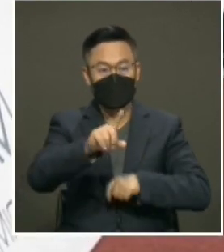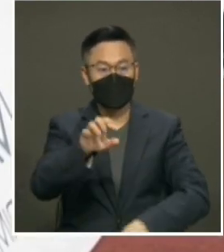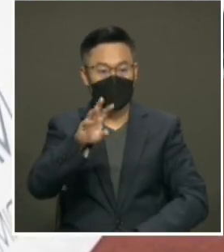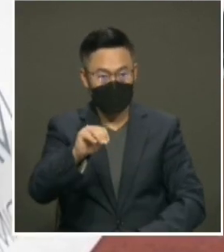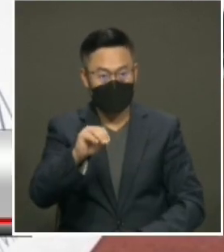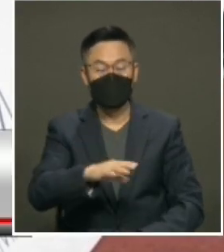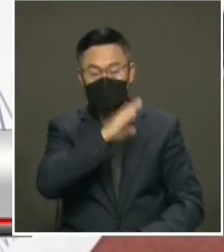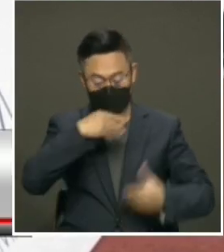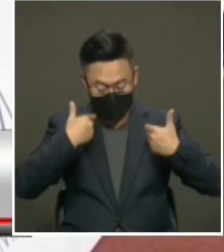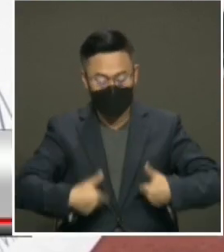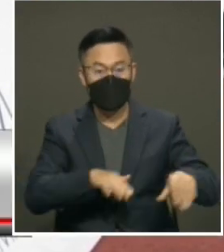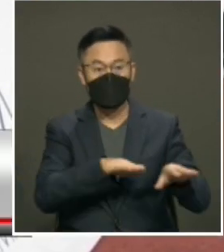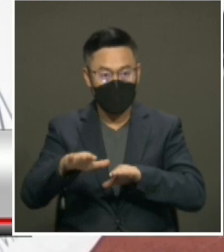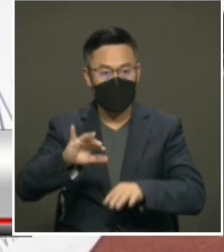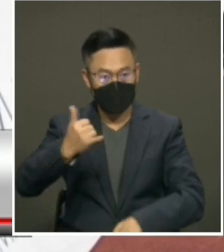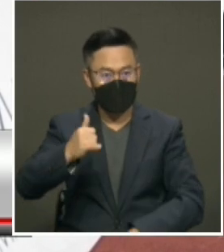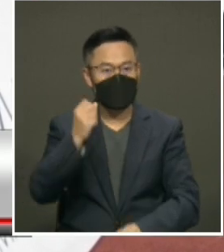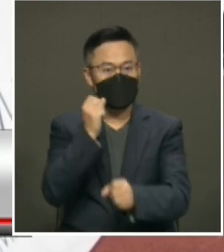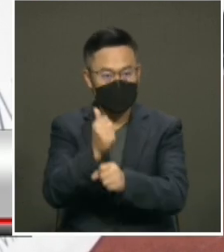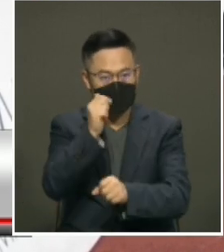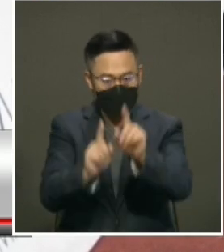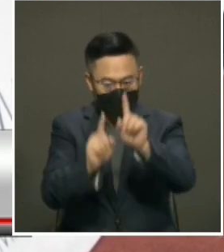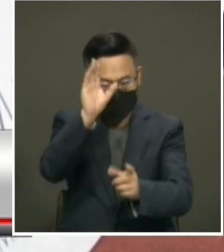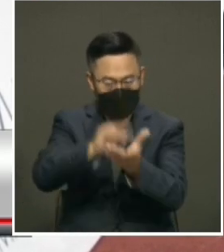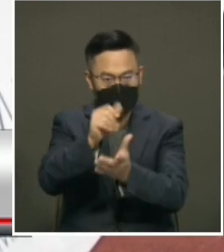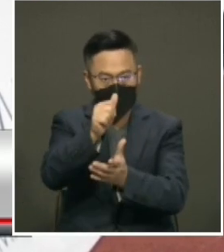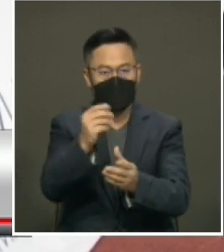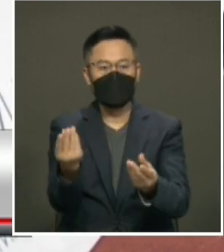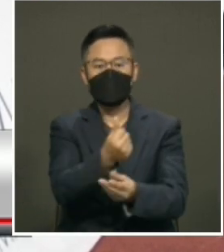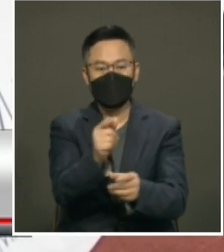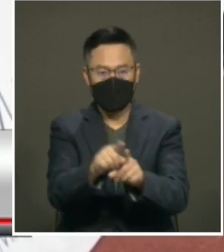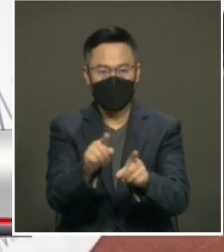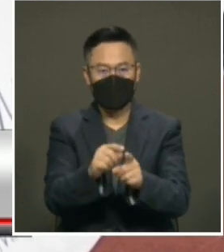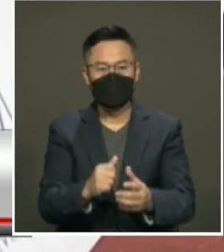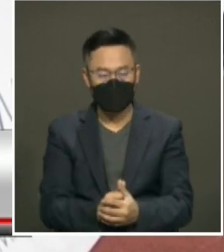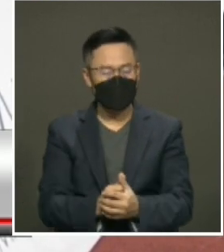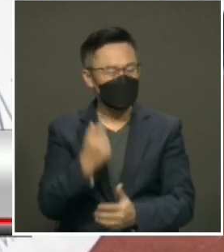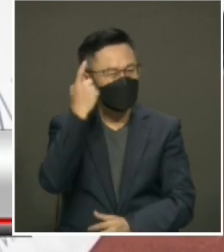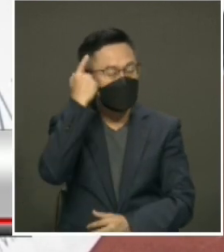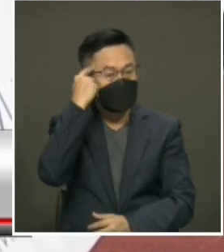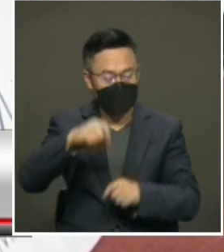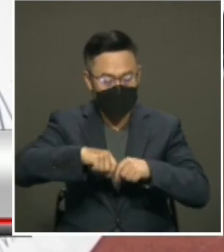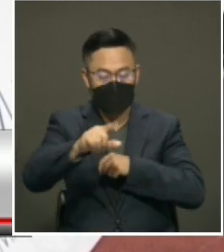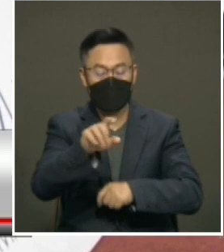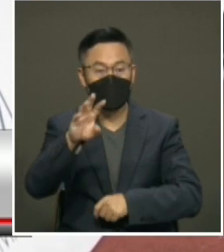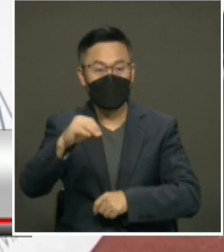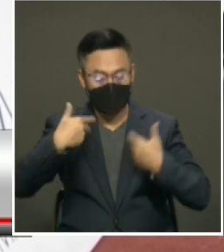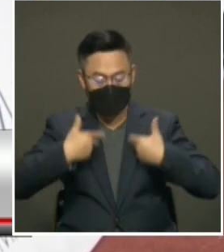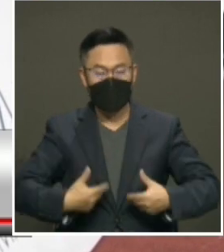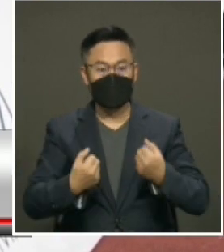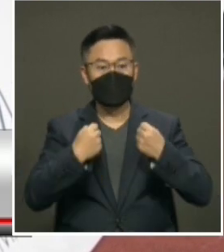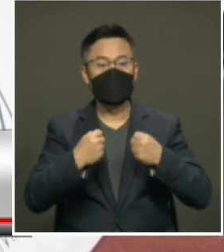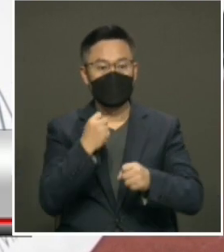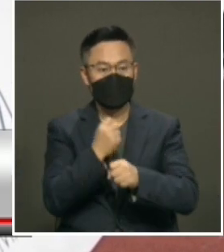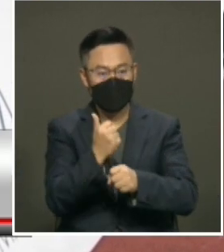างกายเขาสมบูรณ์ผมว่าเขาน่าจะทำสถิติได้ดีกว่ากีฬาแห่งชาตินะครับไม่ได้พูดคุยอะ